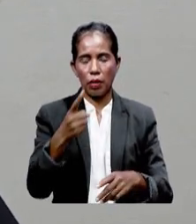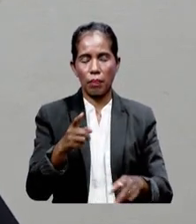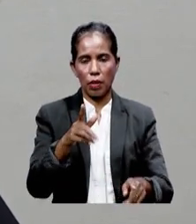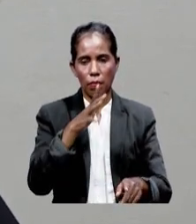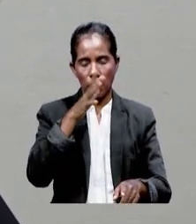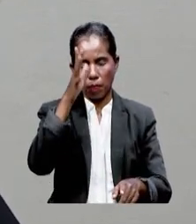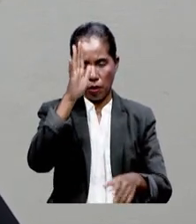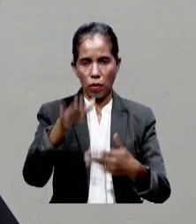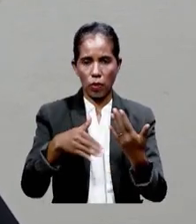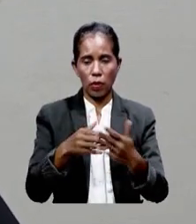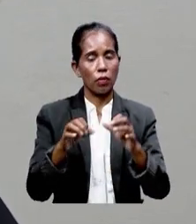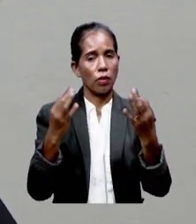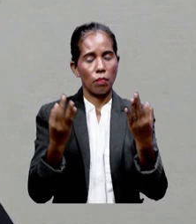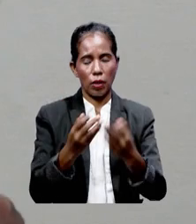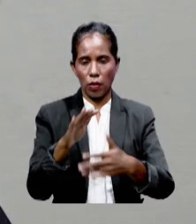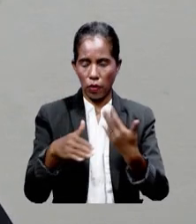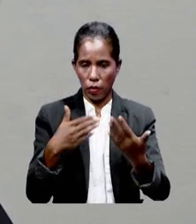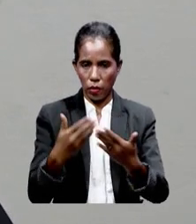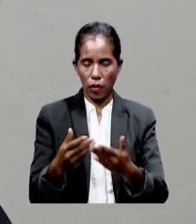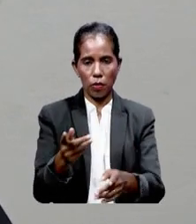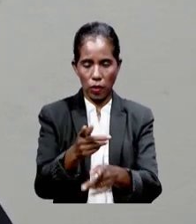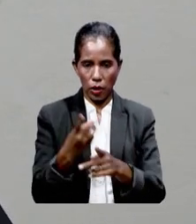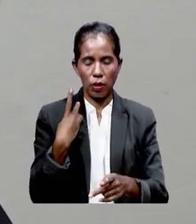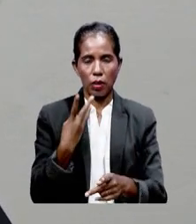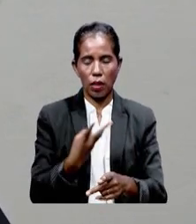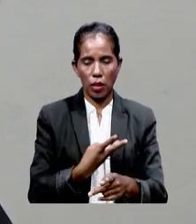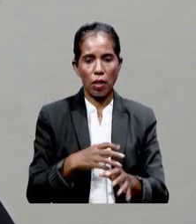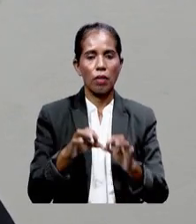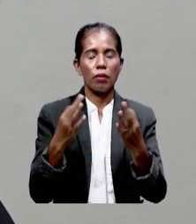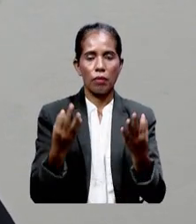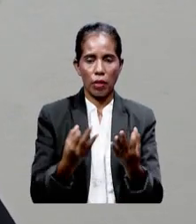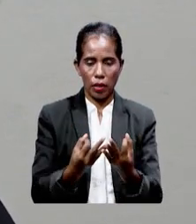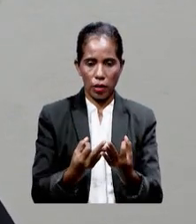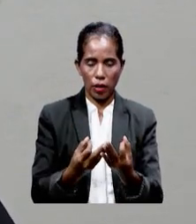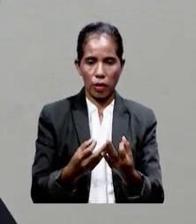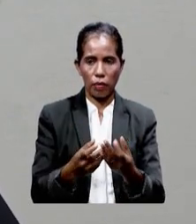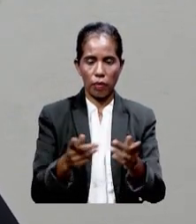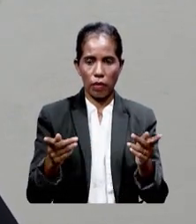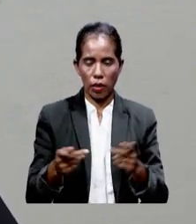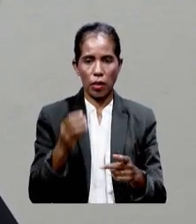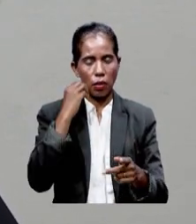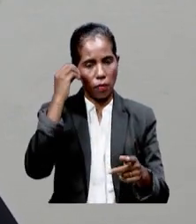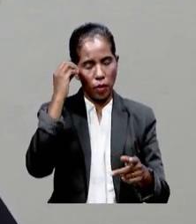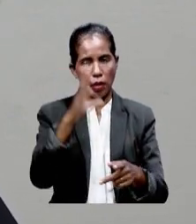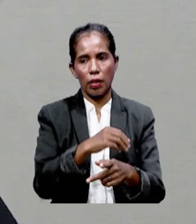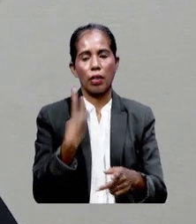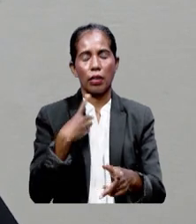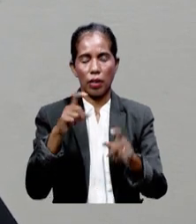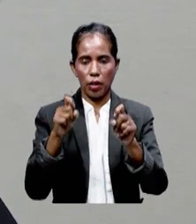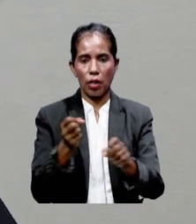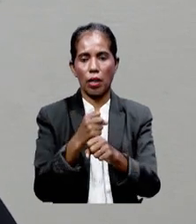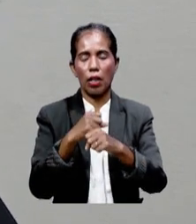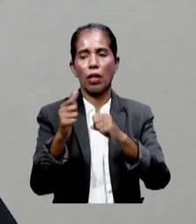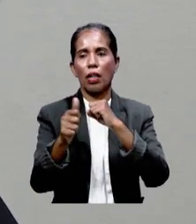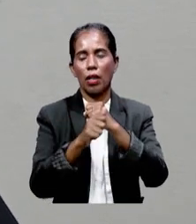pa cuidado cuidado ita ni ambiente ambiente humanian ambiente humanian ilu ita tem que halo ação